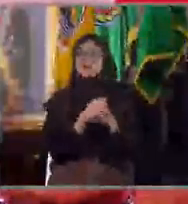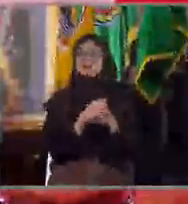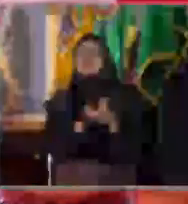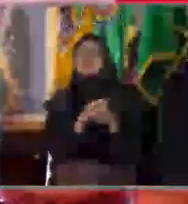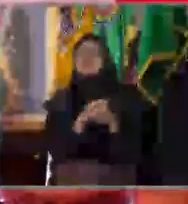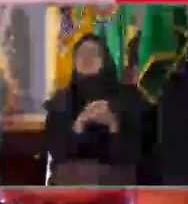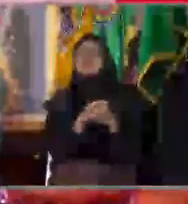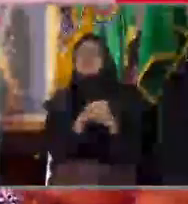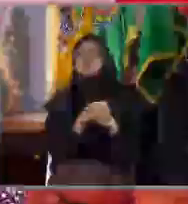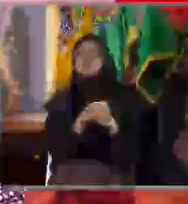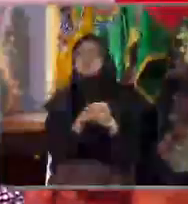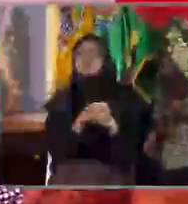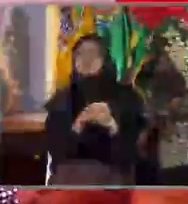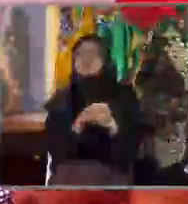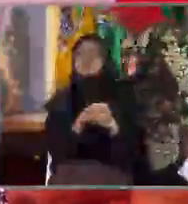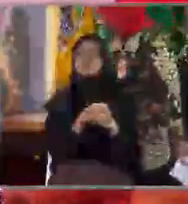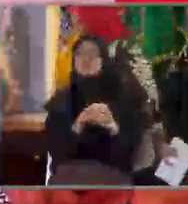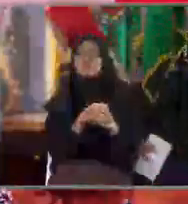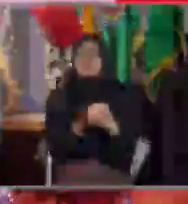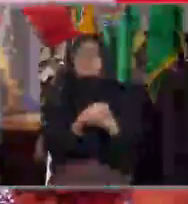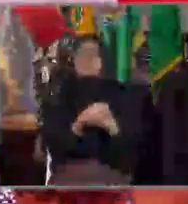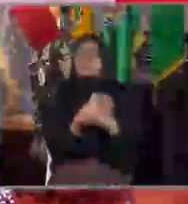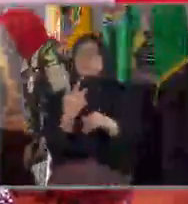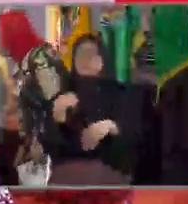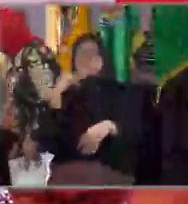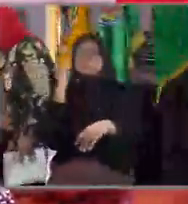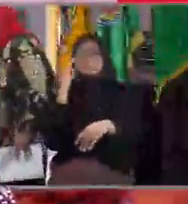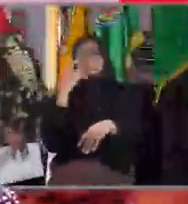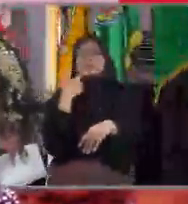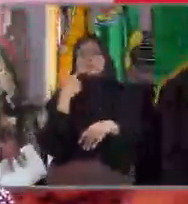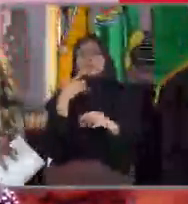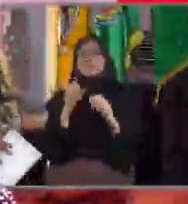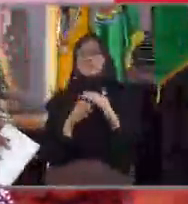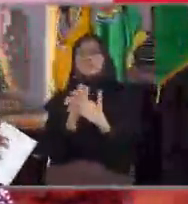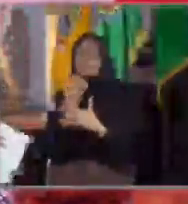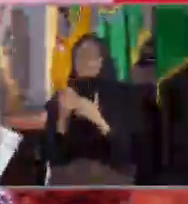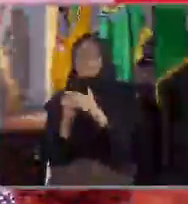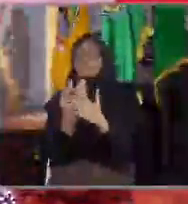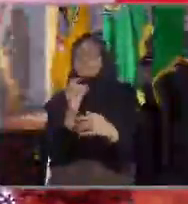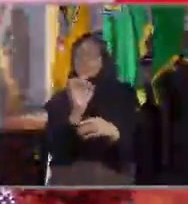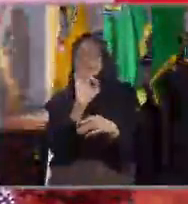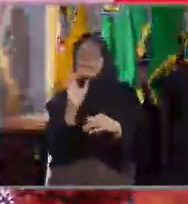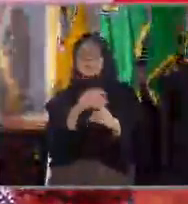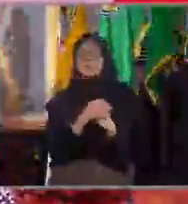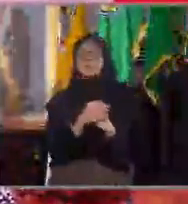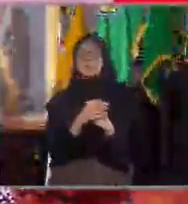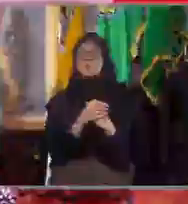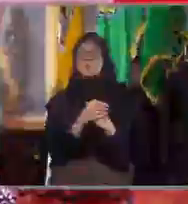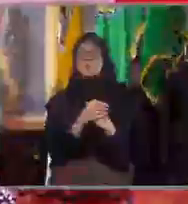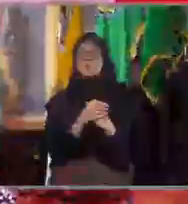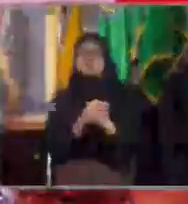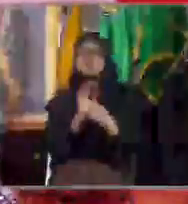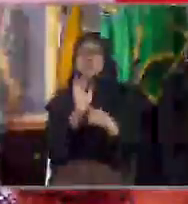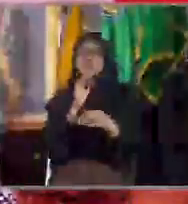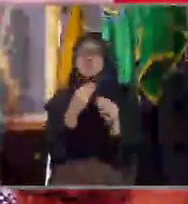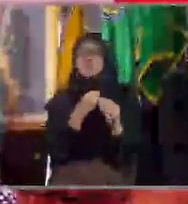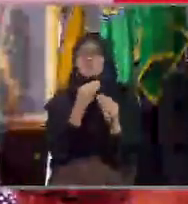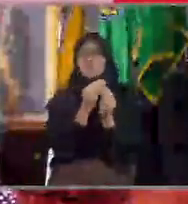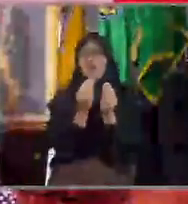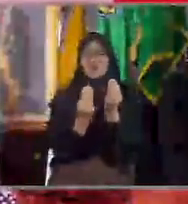kami akan selalu mengikuti perkembangan-perkembangan Dan kamipun sebagai wakil masyarakat maupun wakil daerah